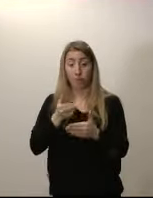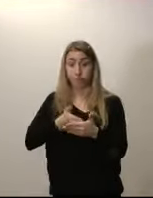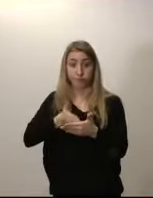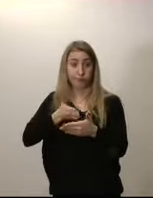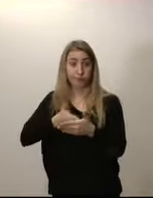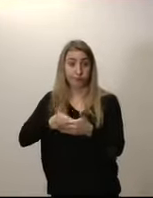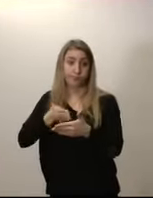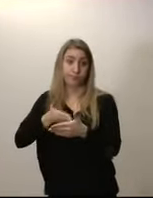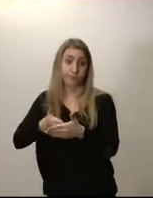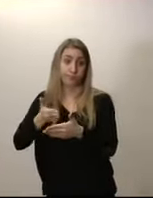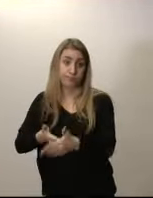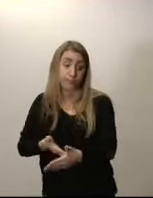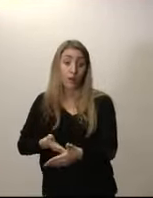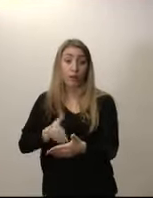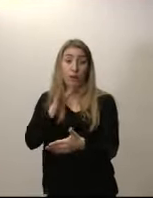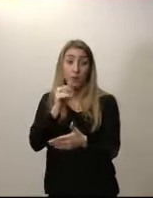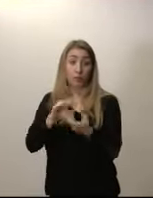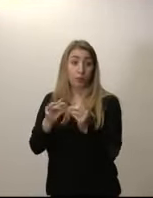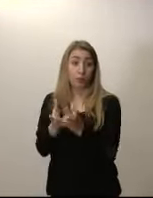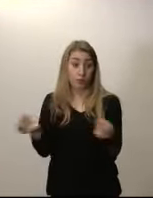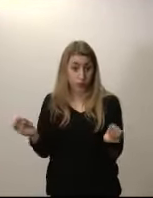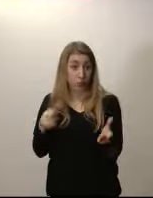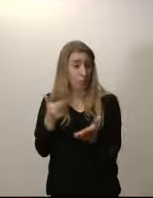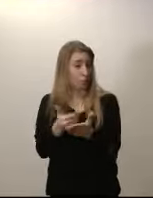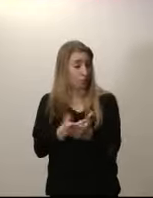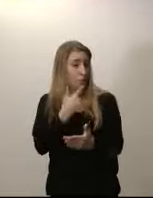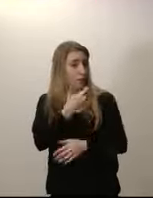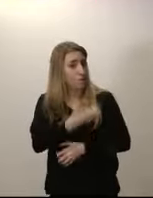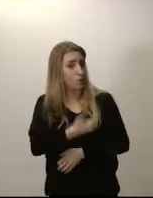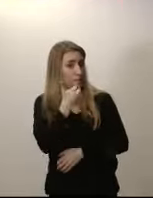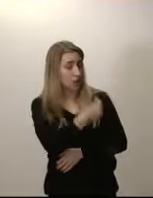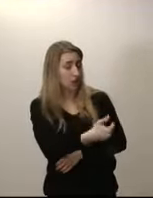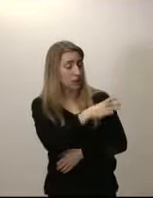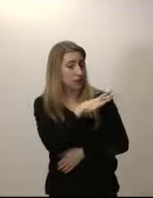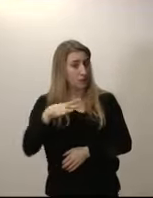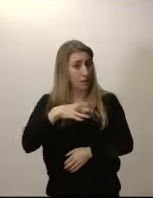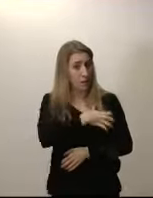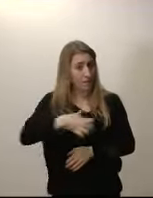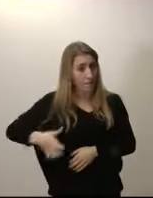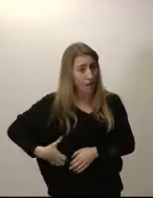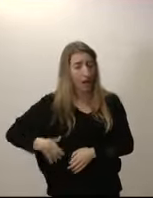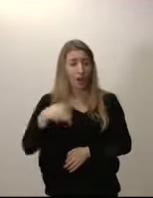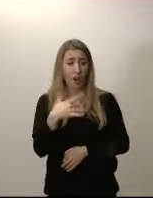Je tiens vraiment à remercier notre maire qui a passé un temps fou